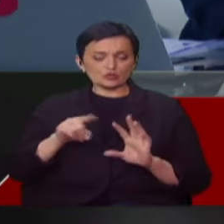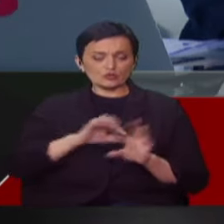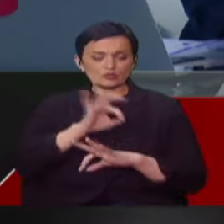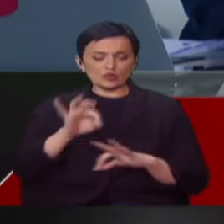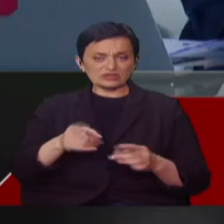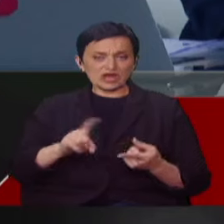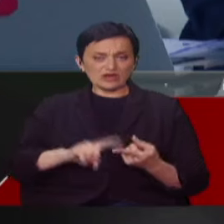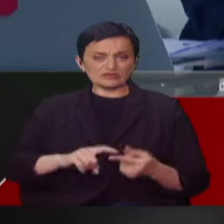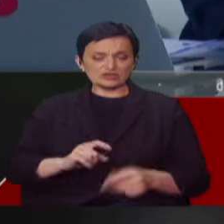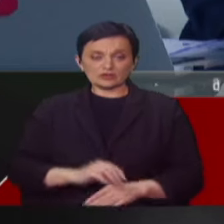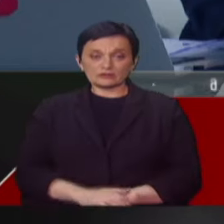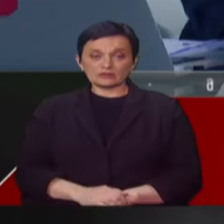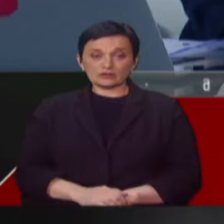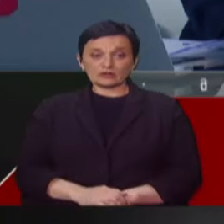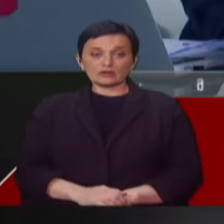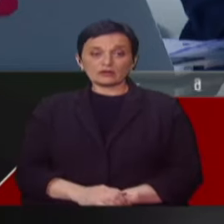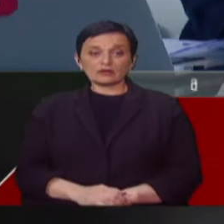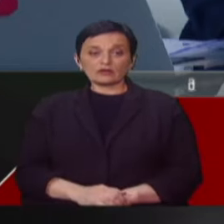დაკავშირებით?